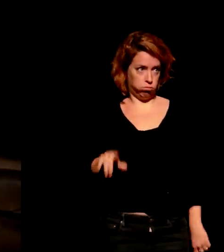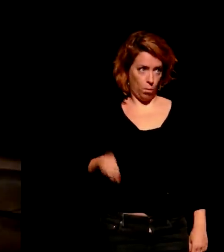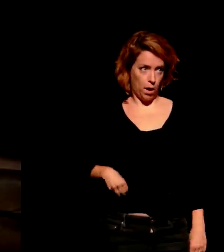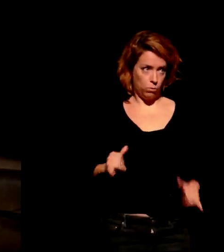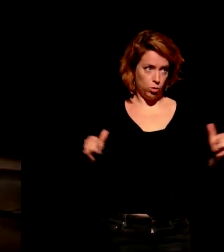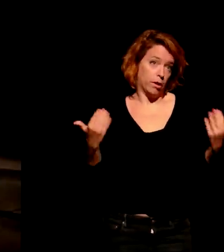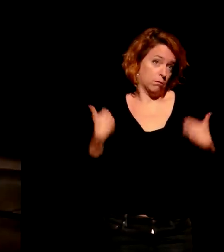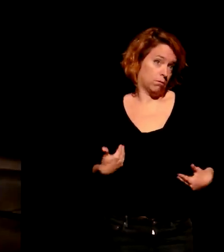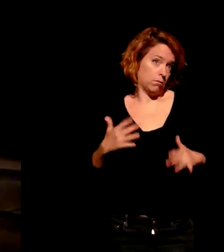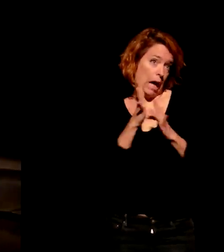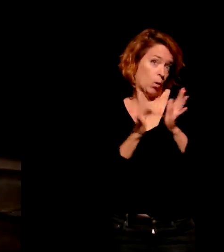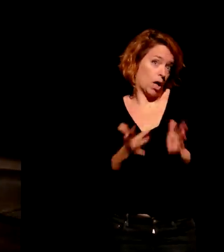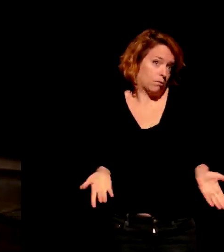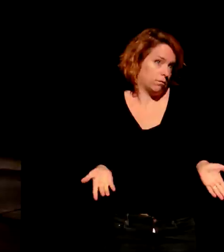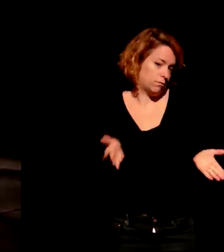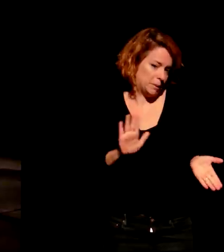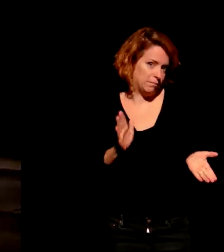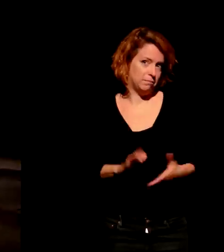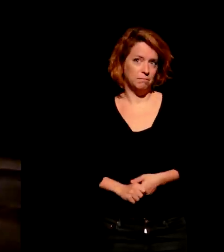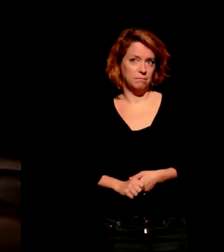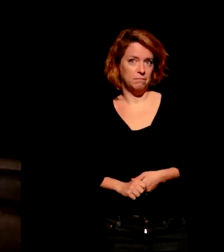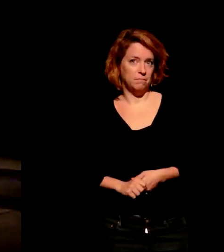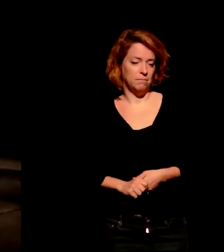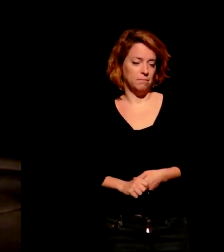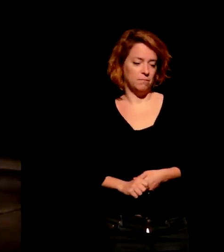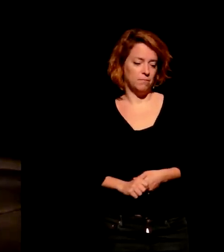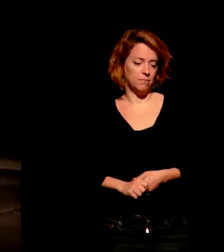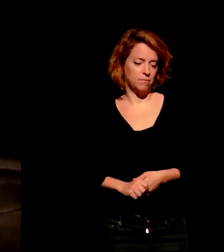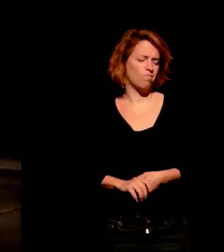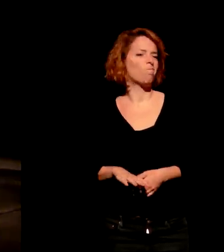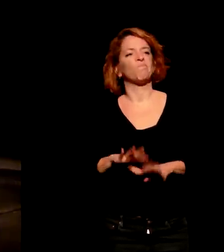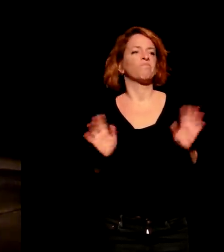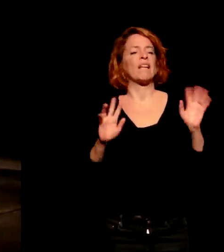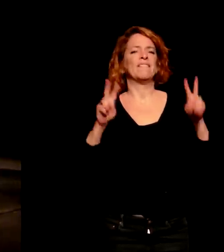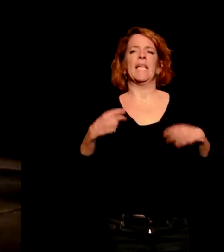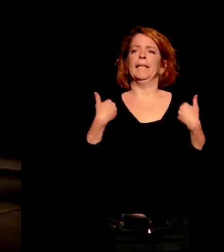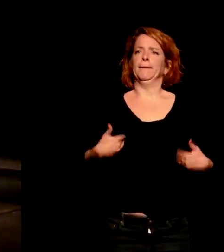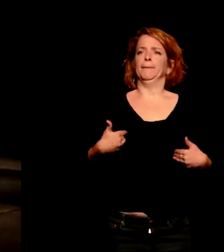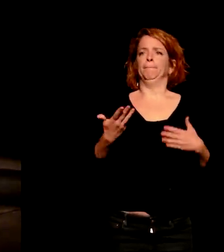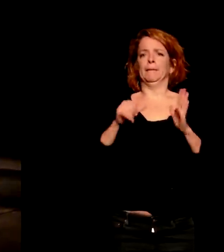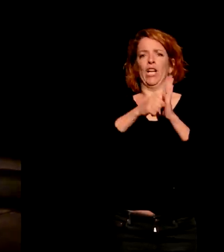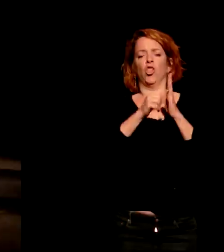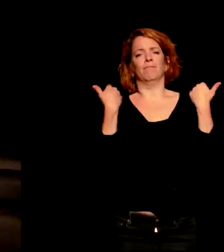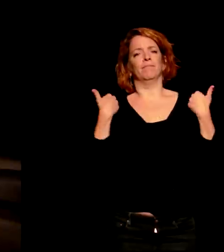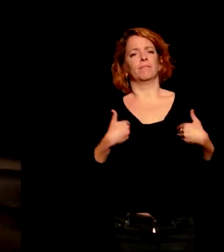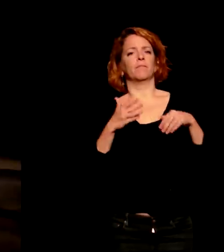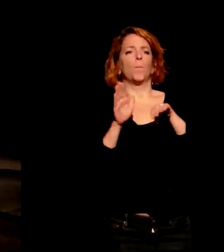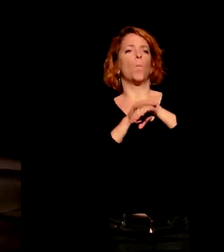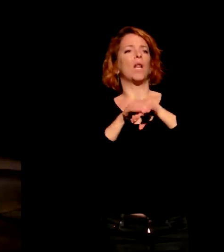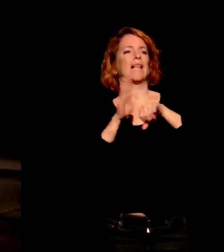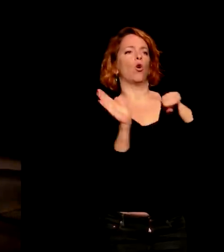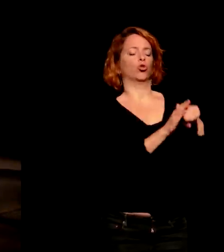Je suis catholique, quoi. Non, je suis surtout un homme de gauche. Enfin, de gauche. C'est chiant quand on est de gauche,